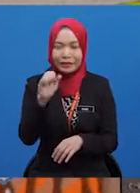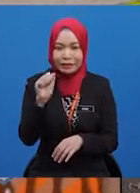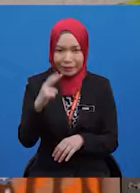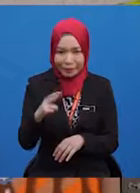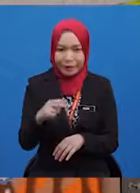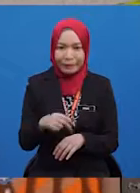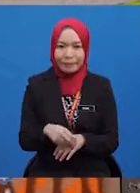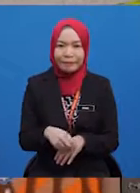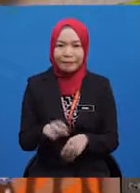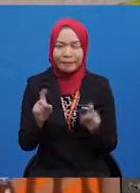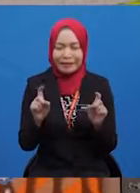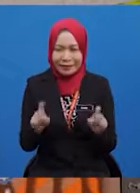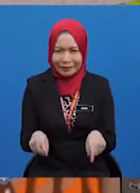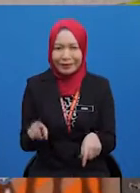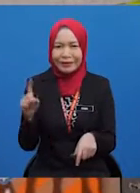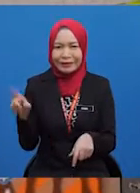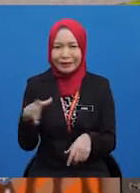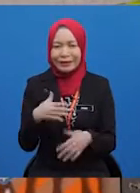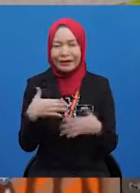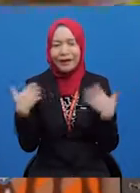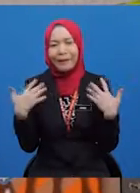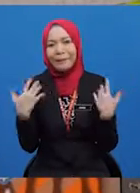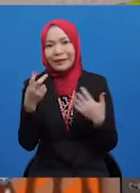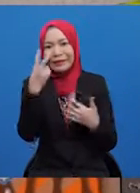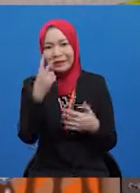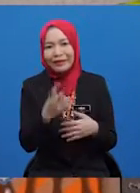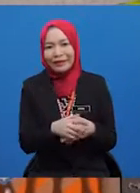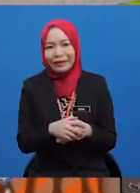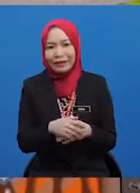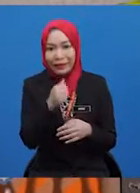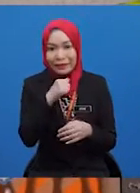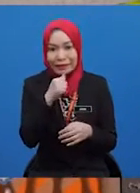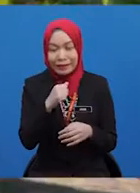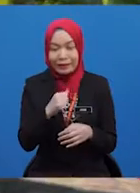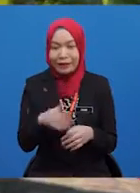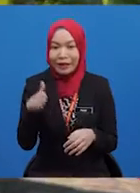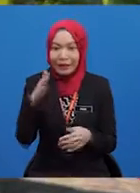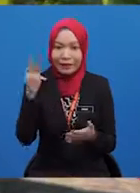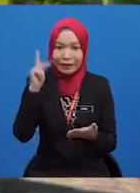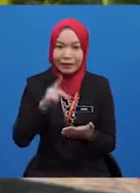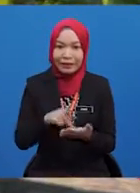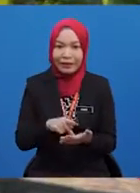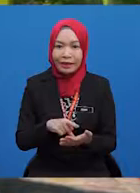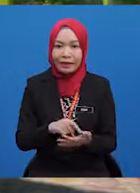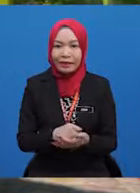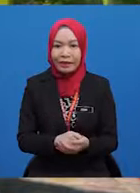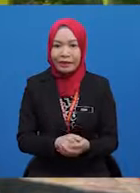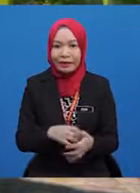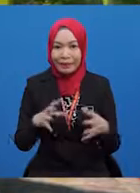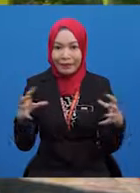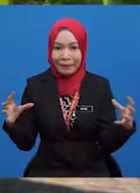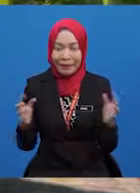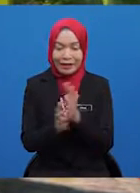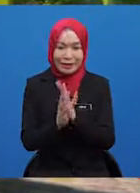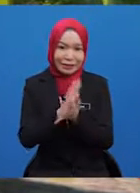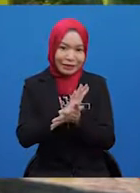Pasti Makcik Kia berasa gembira melihat produknya akan dikenali ramai. Maka, selesailah